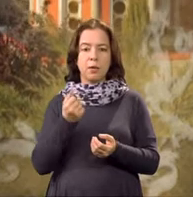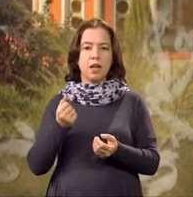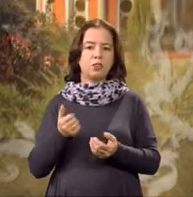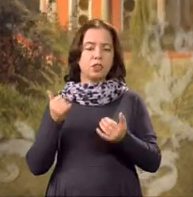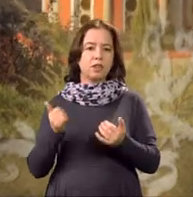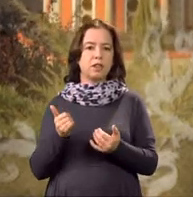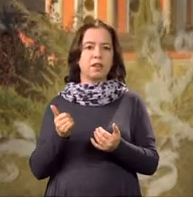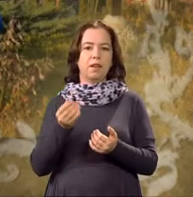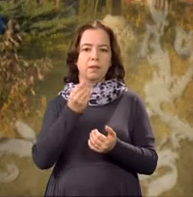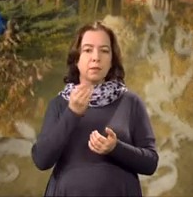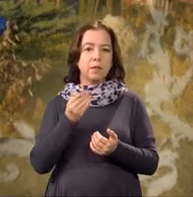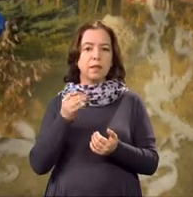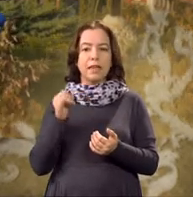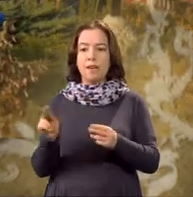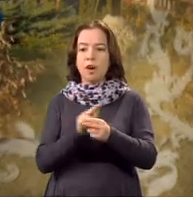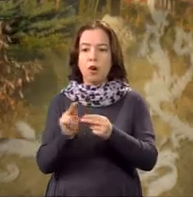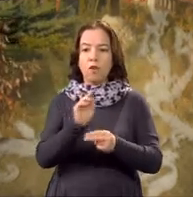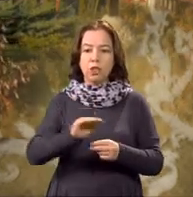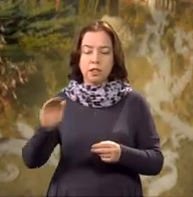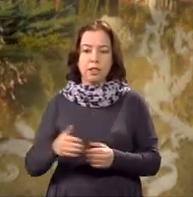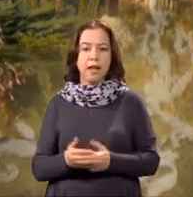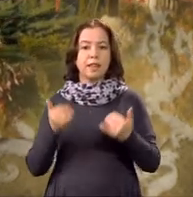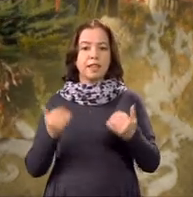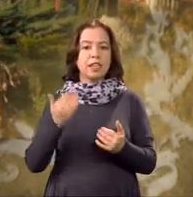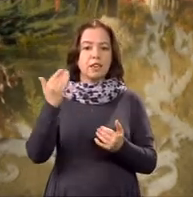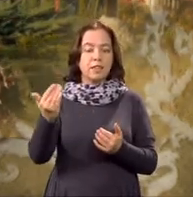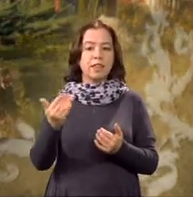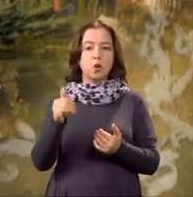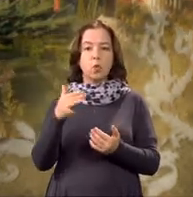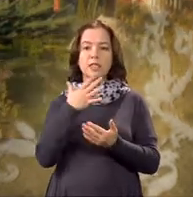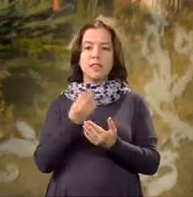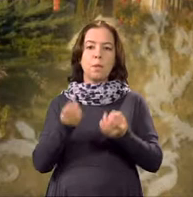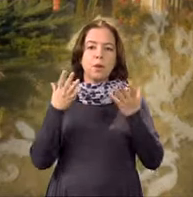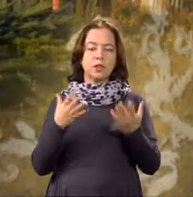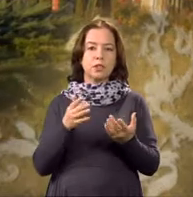І нині він у своїй простоті став